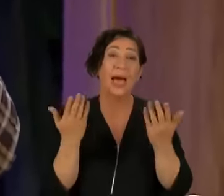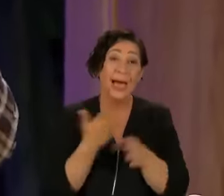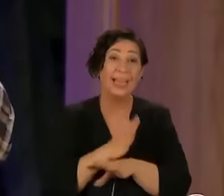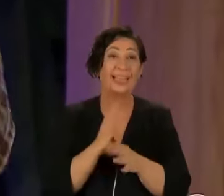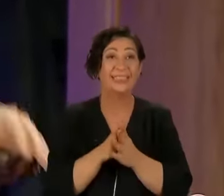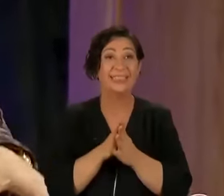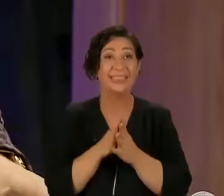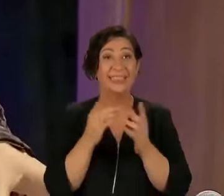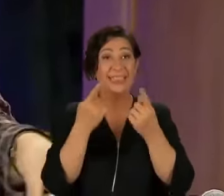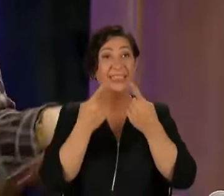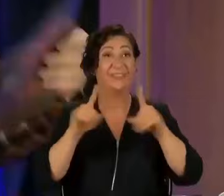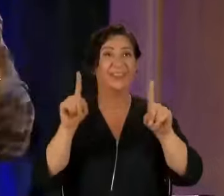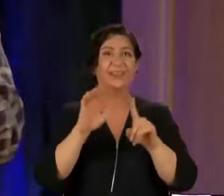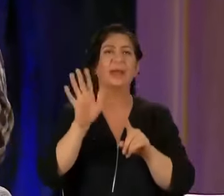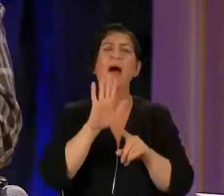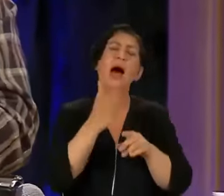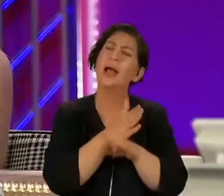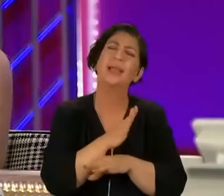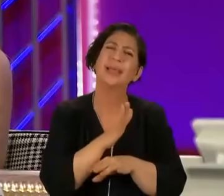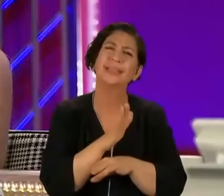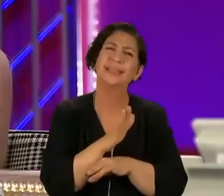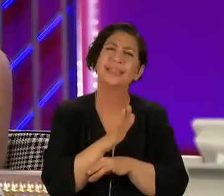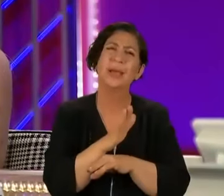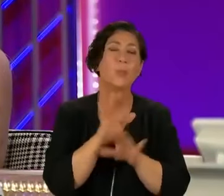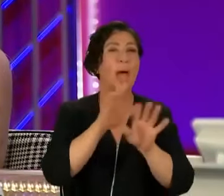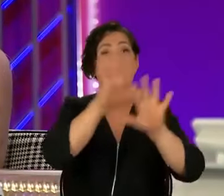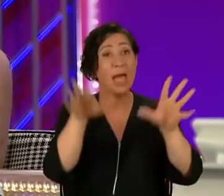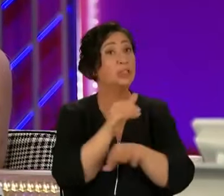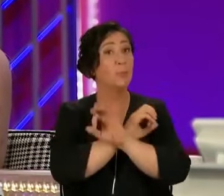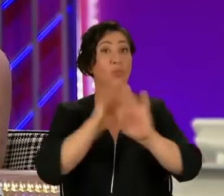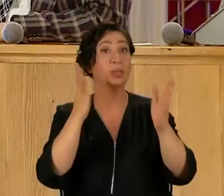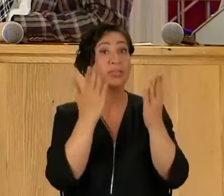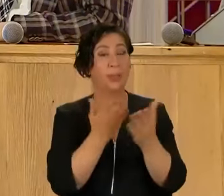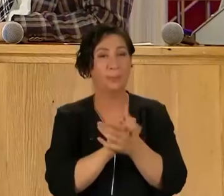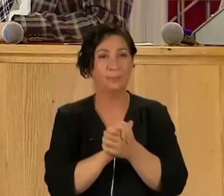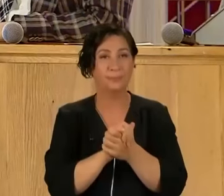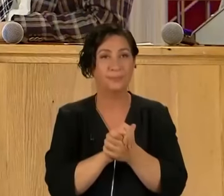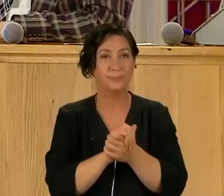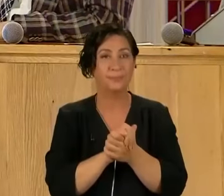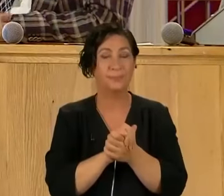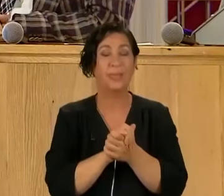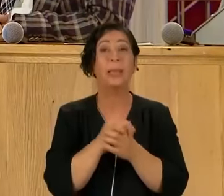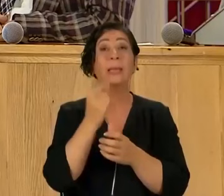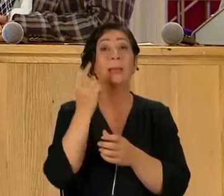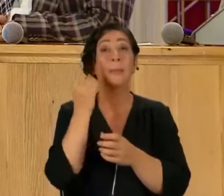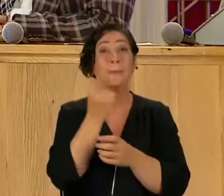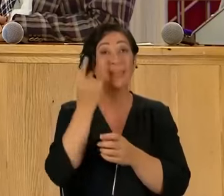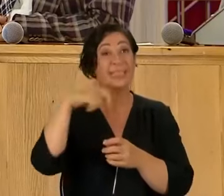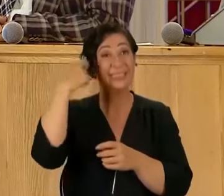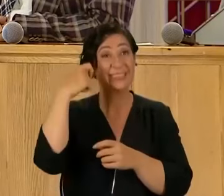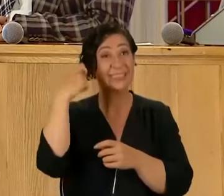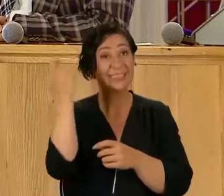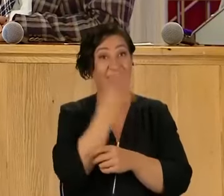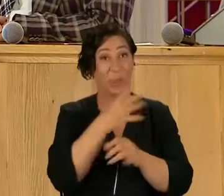Hakikaten. Değişiklik ama, mi? Hakikaten, yok. Hakikaten her şeyin muhteşem. Şimdi bir de dizide